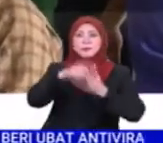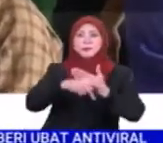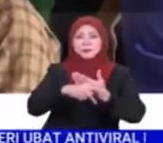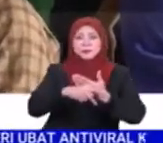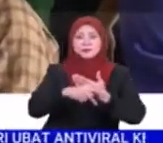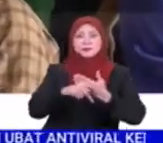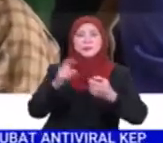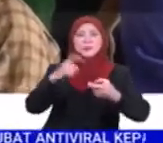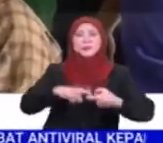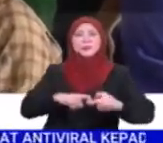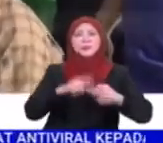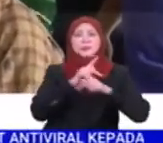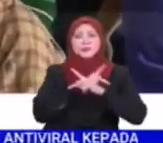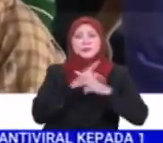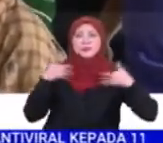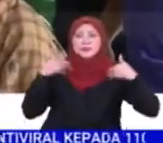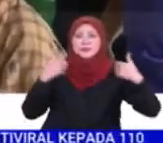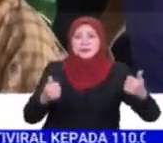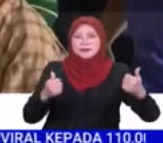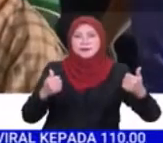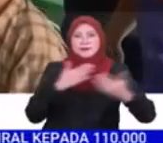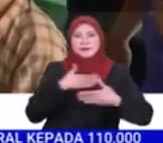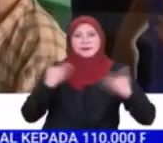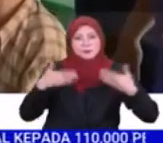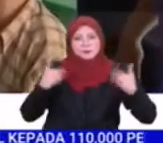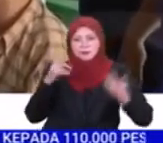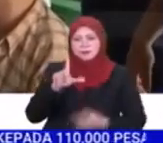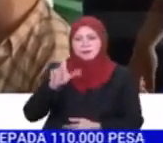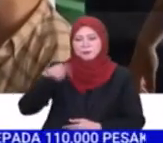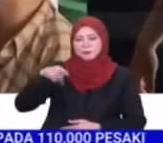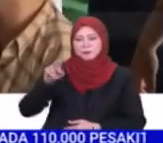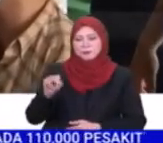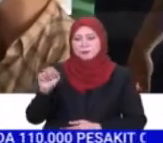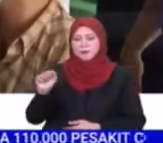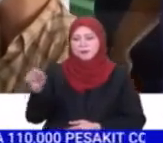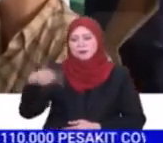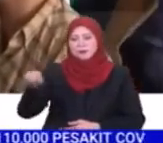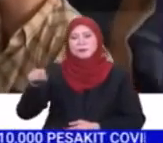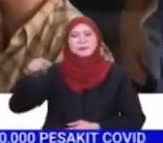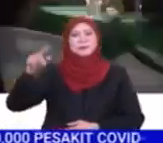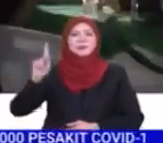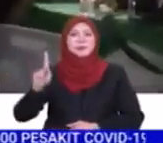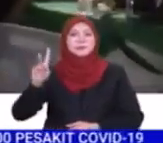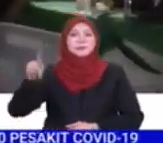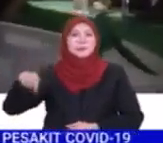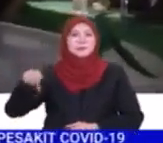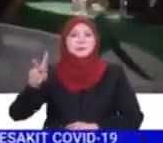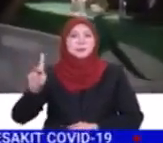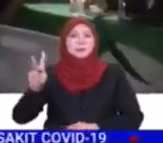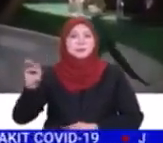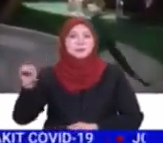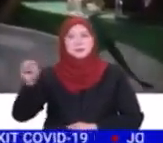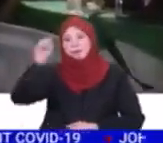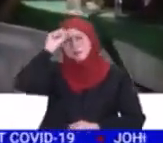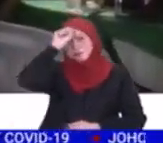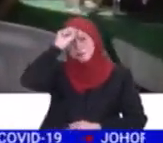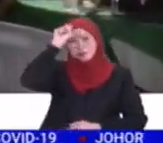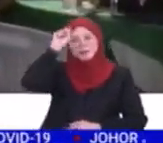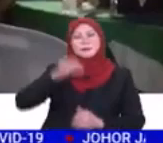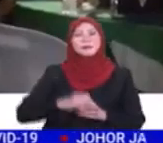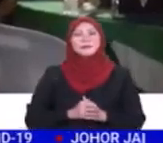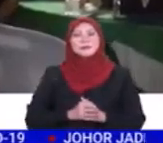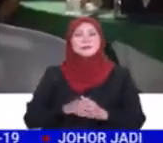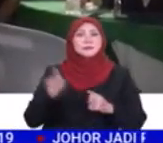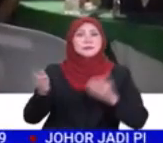tautan kasih sehat ceria lppkn ksccb this Gamat pada majelis ini beliau turut